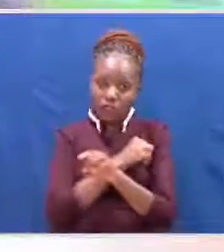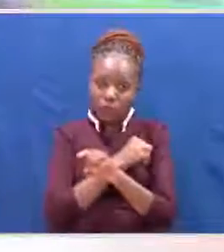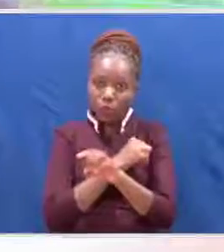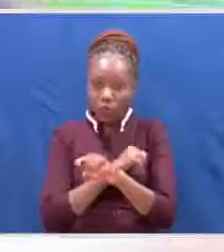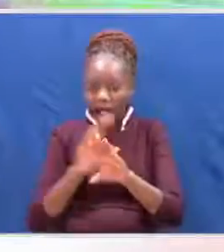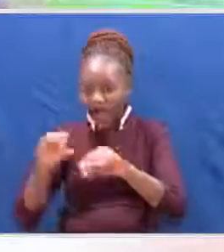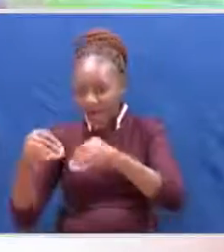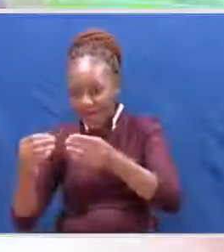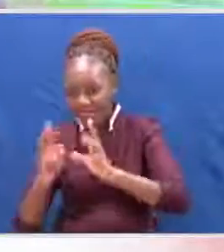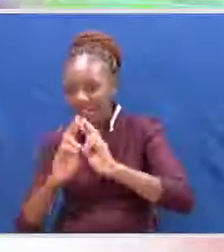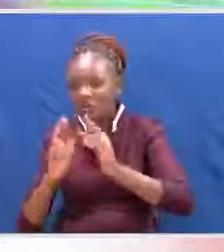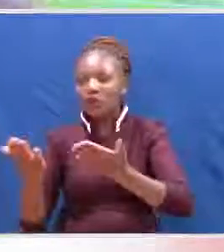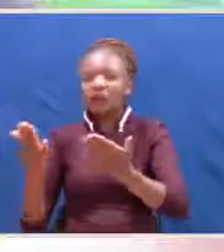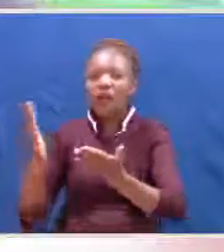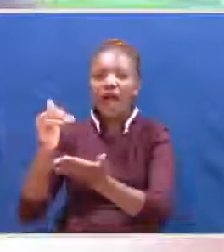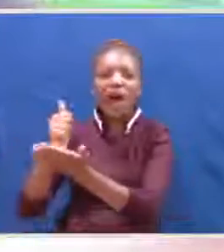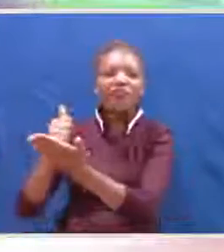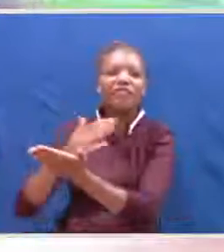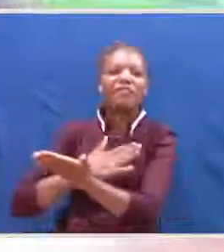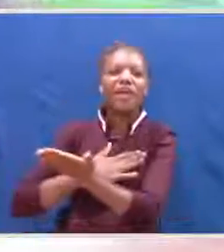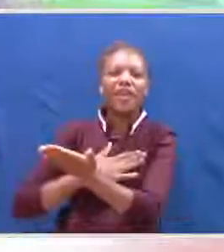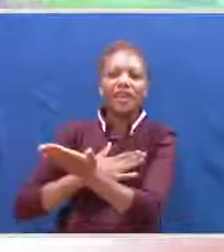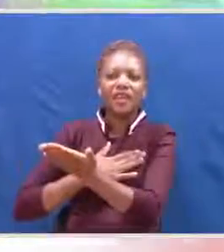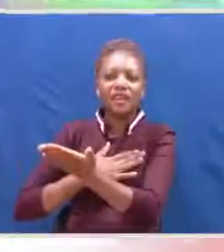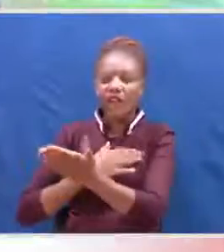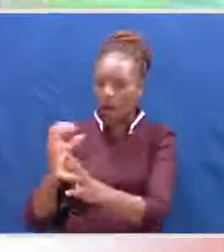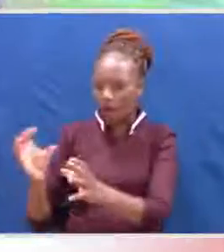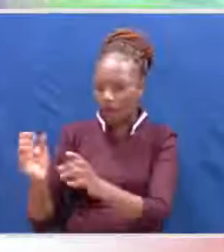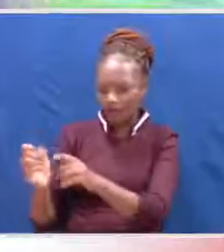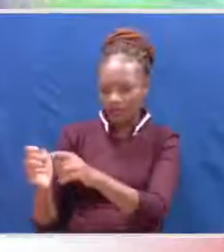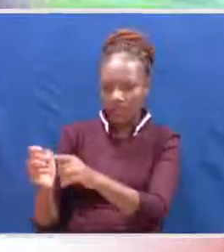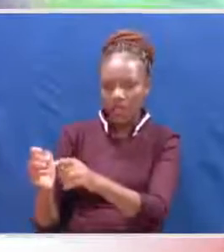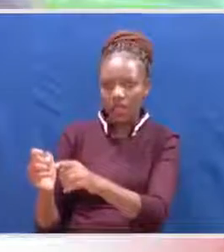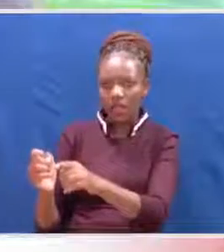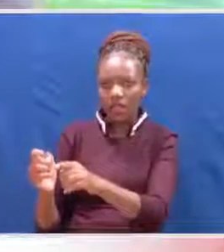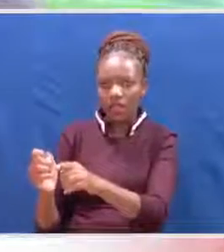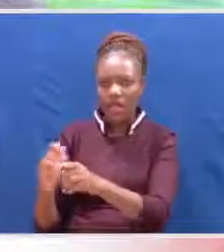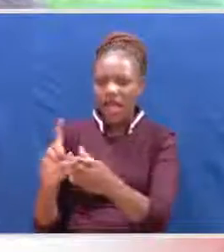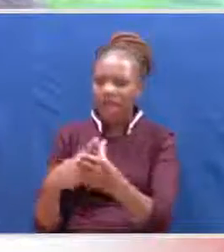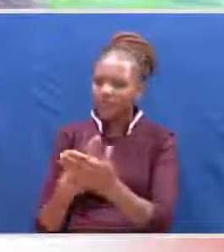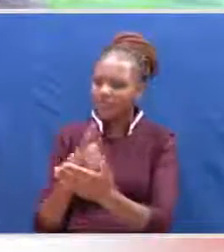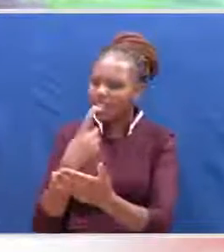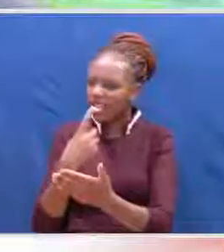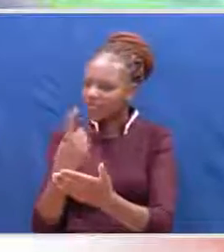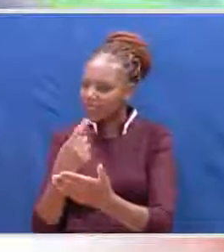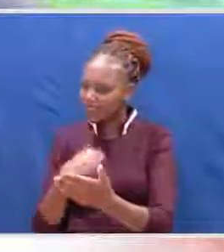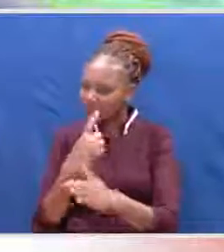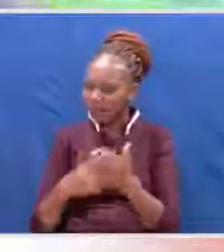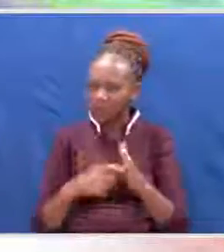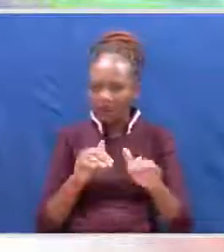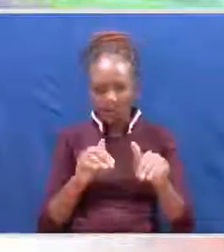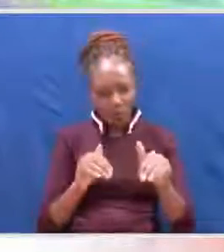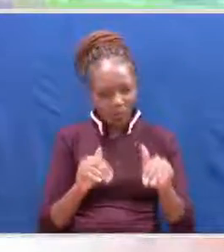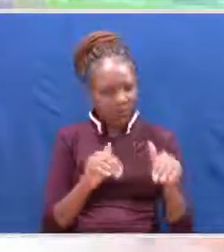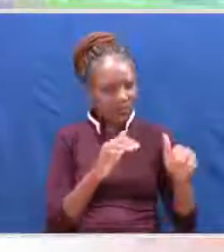nifanye hivi, inafaa nifanye hivi. Unaambiwa kaa hapo ungoje. Demo unakaa mwezi inaisha unapata